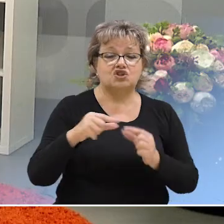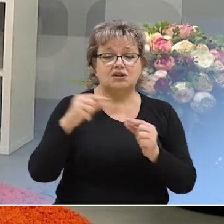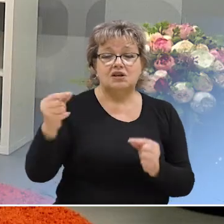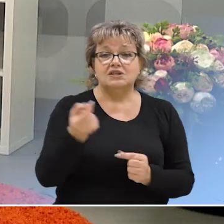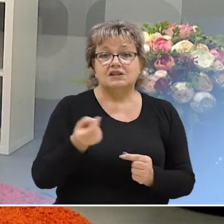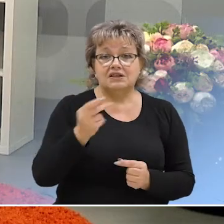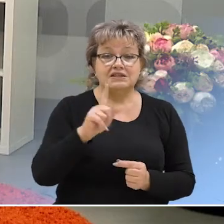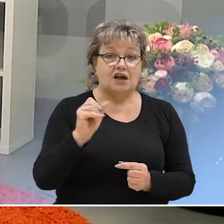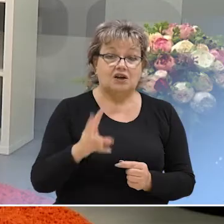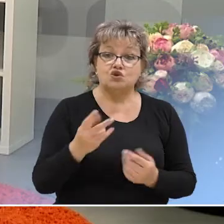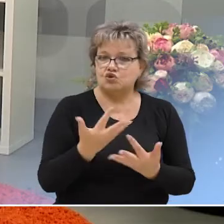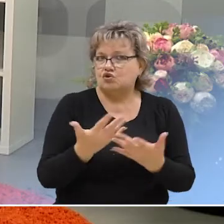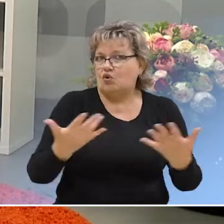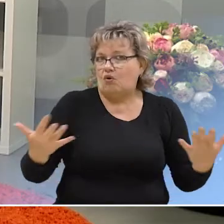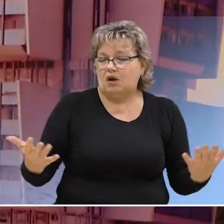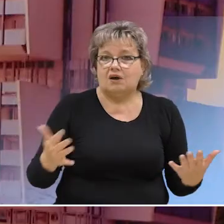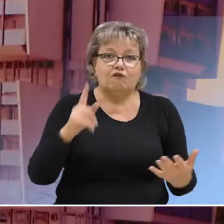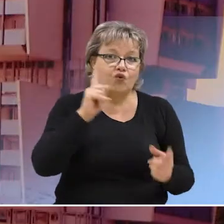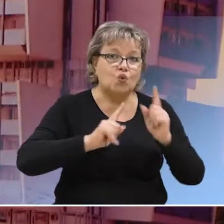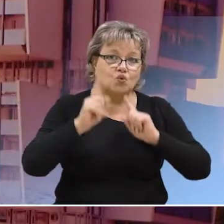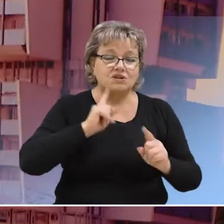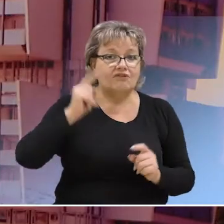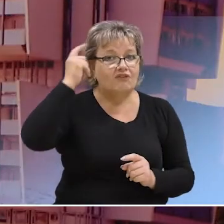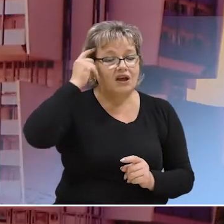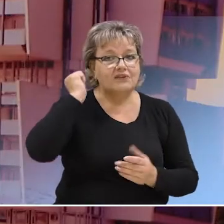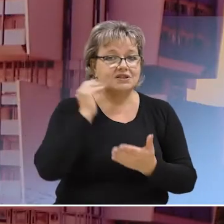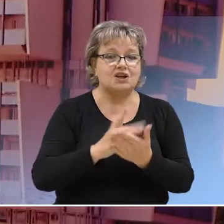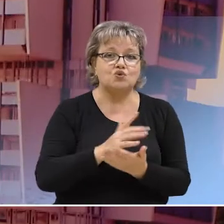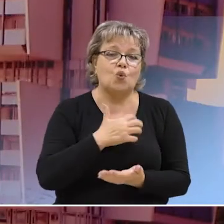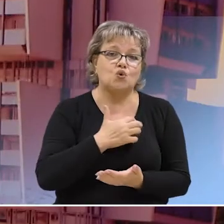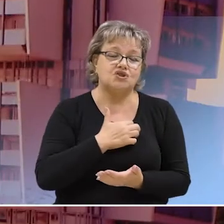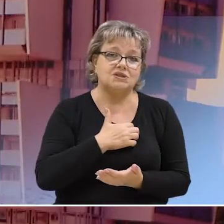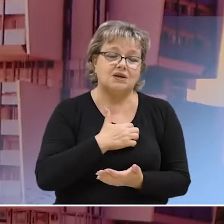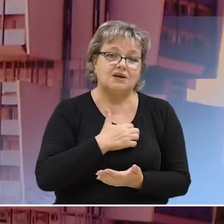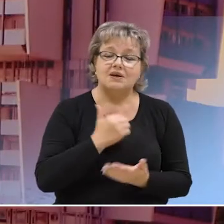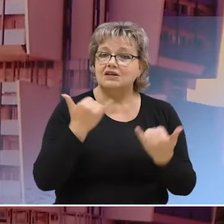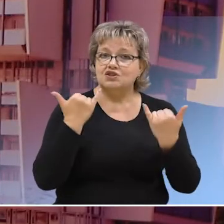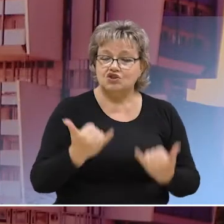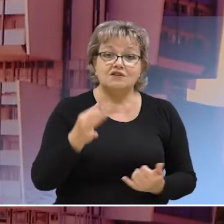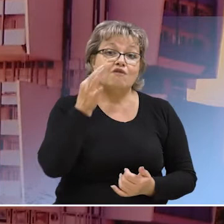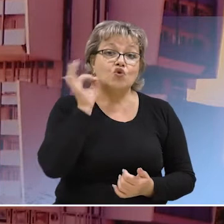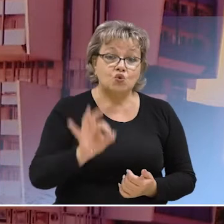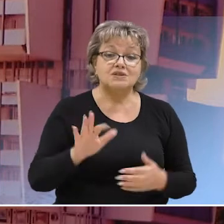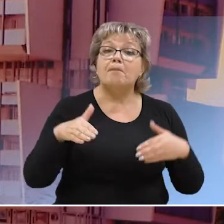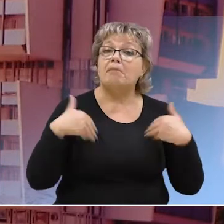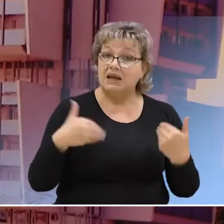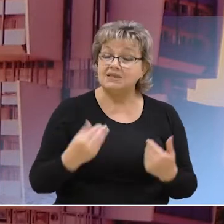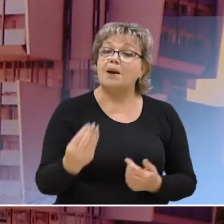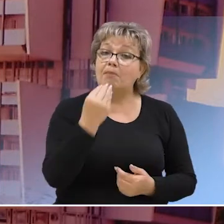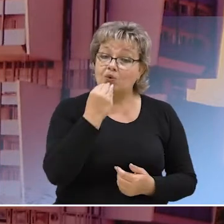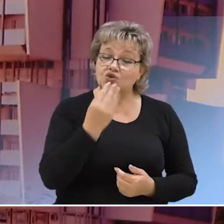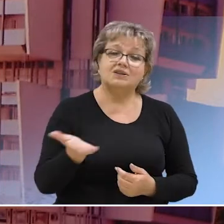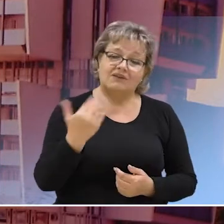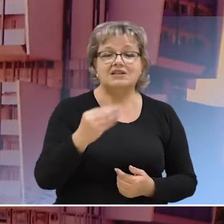ростки цельнозерновых злаков. Прям столько прям вкусного в голове сразу же уже. Хочется даже прям вкусно,